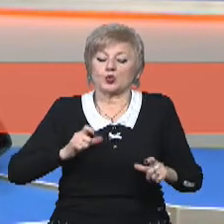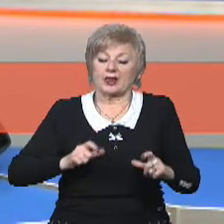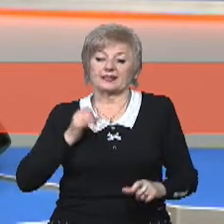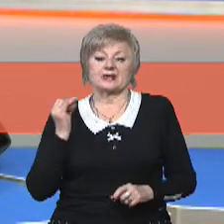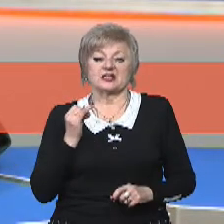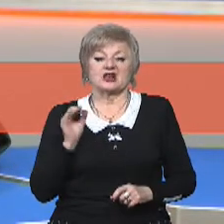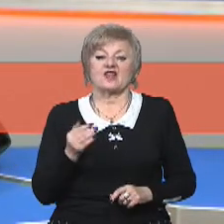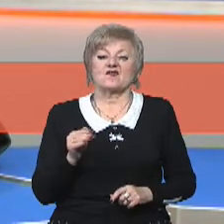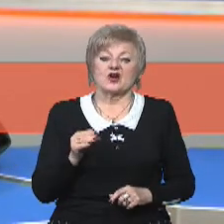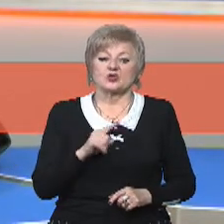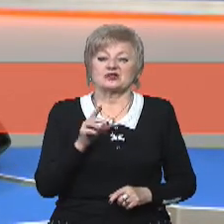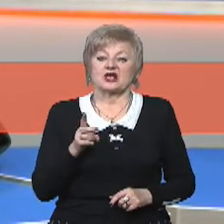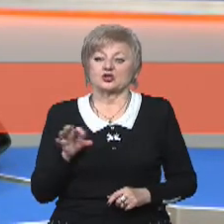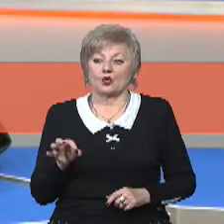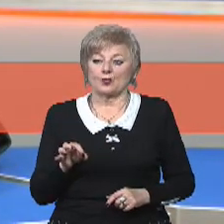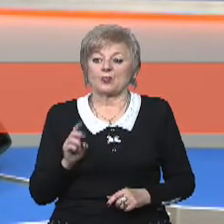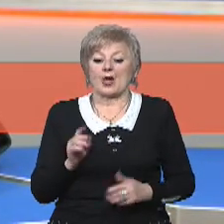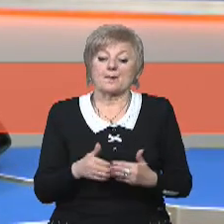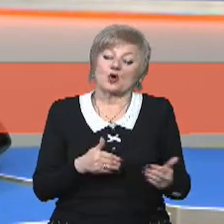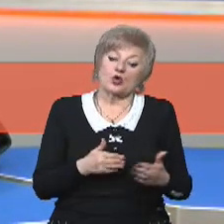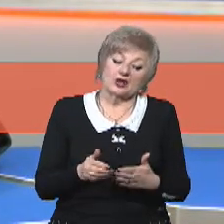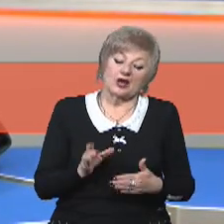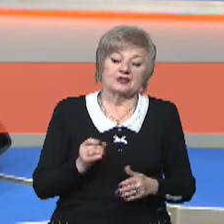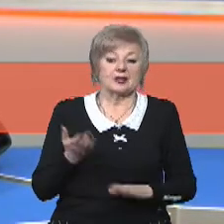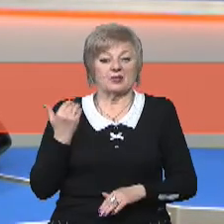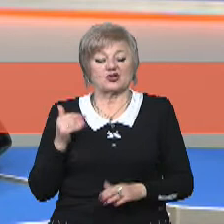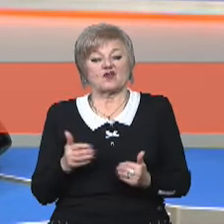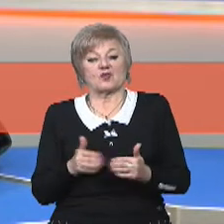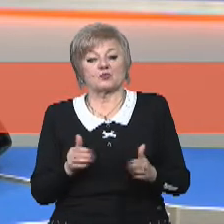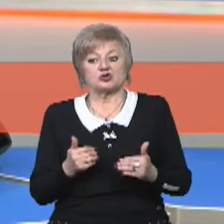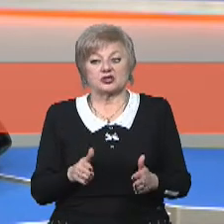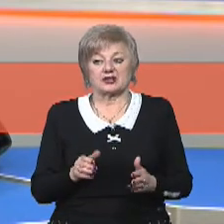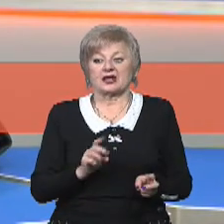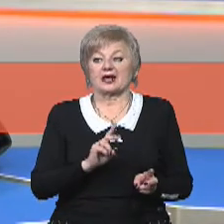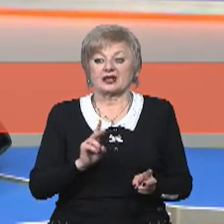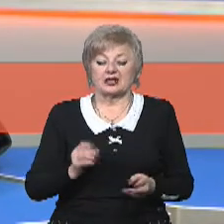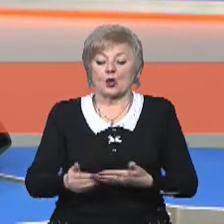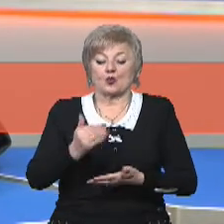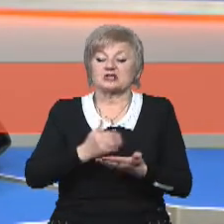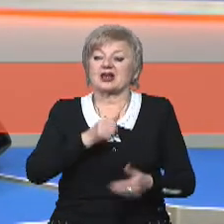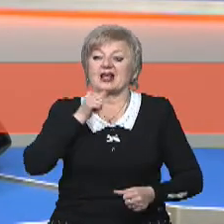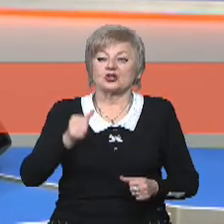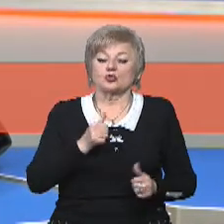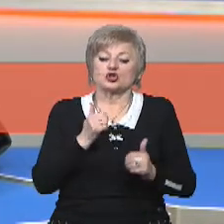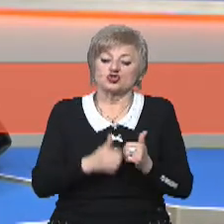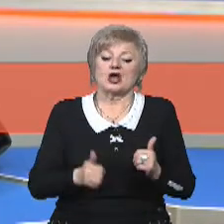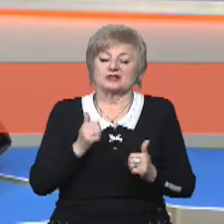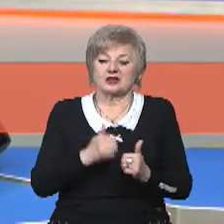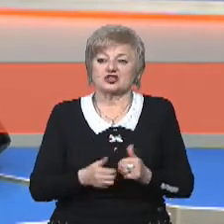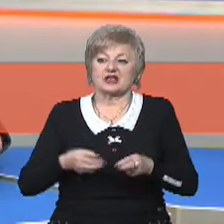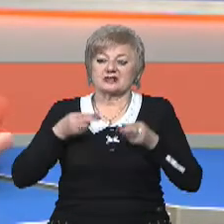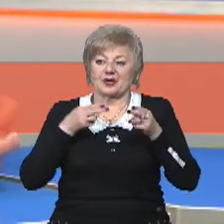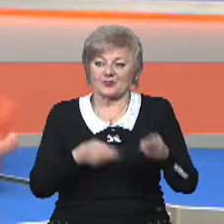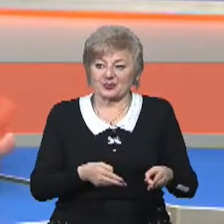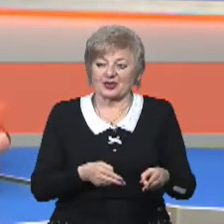історичного факультету ЗНУ, як практиканти, так і колишні випускники, які останні роки все частіше і частіше приїжджають